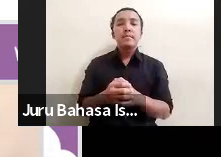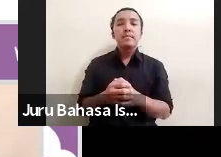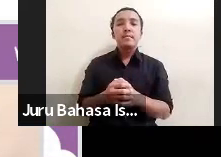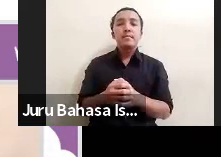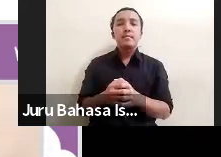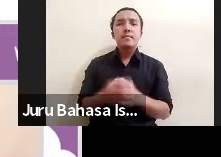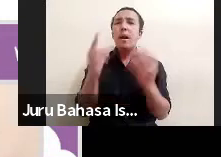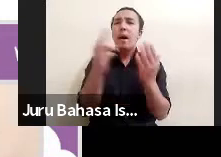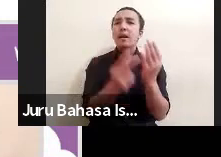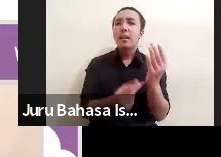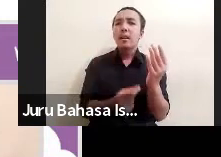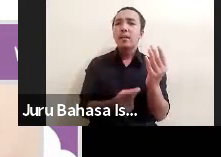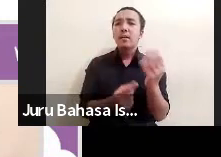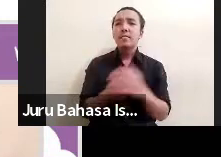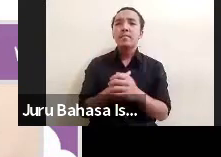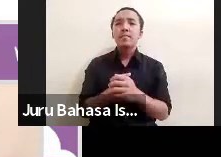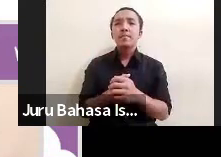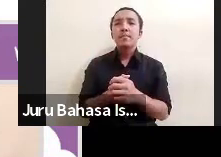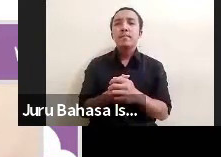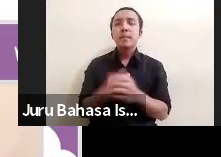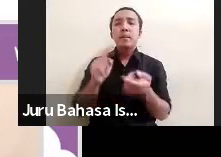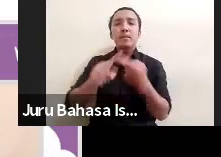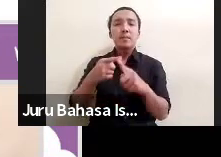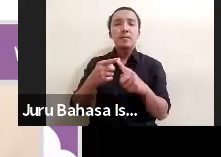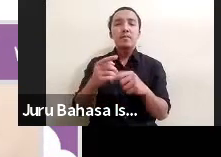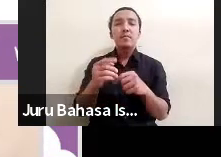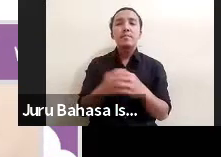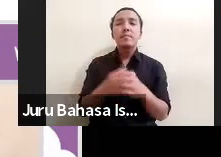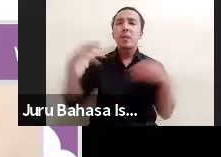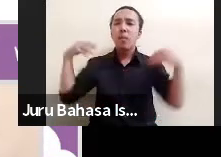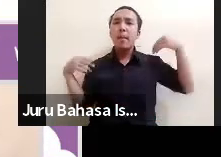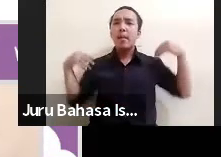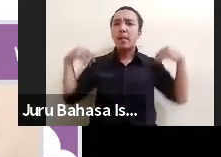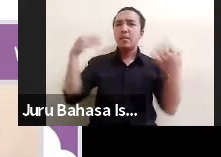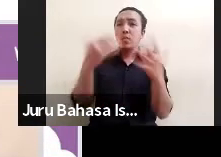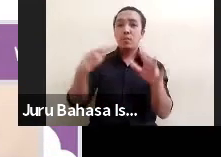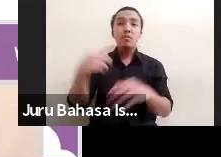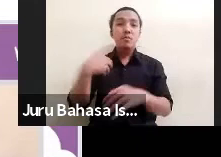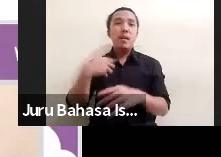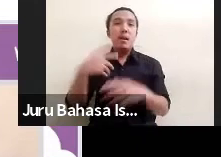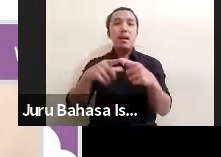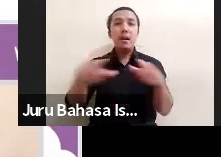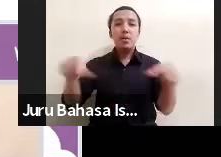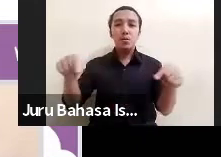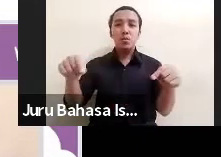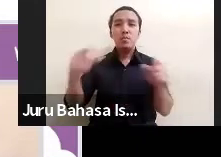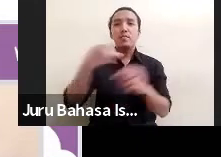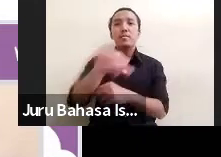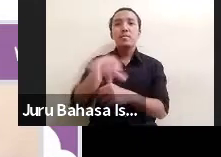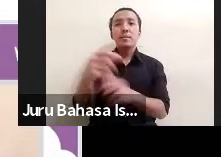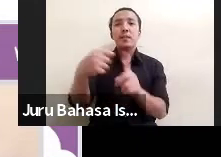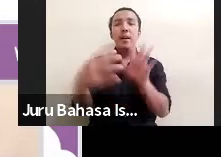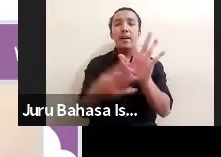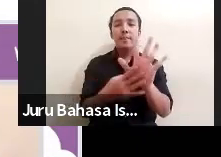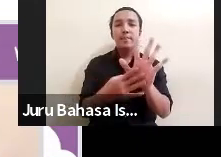anggaran. Sampai sekarang teman-teman Ifabel yang sudah punya kartu JKN BBI itu sebanyak